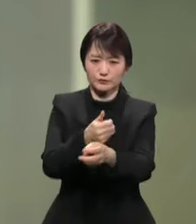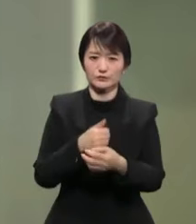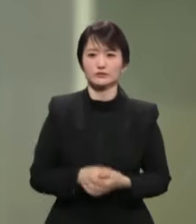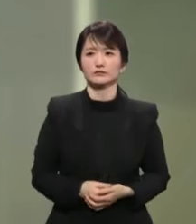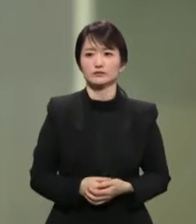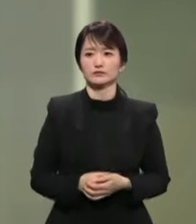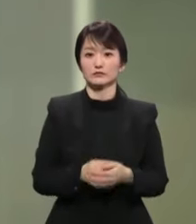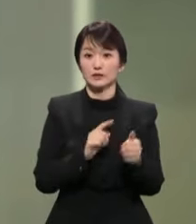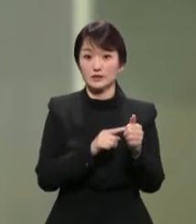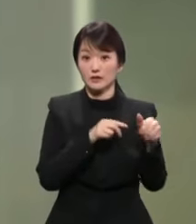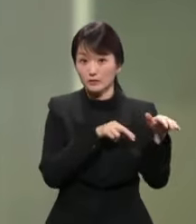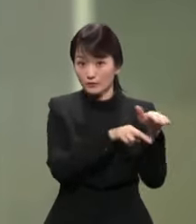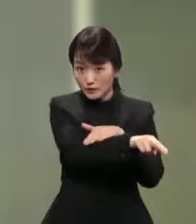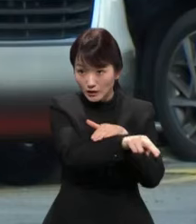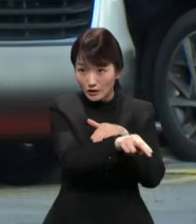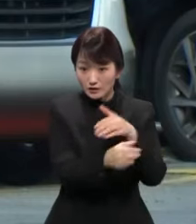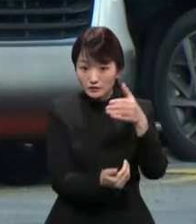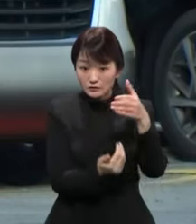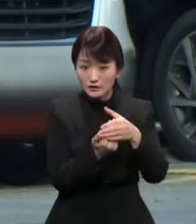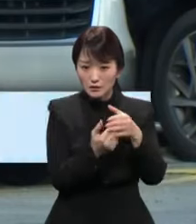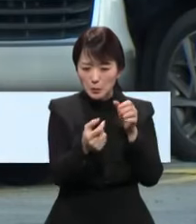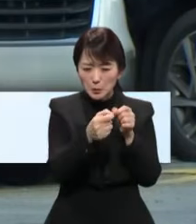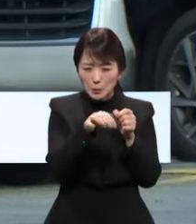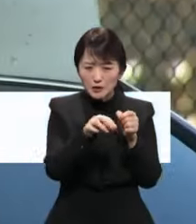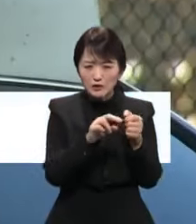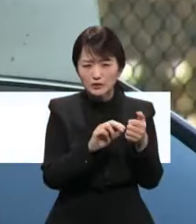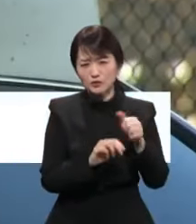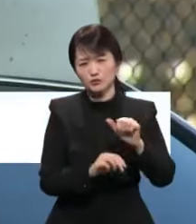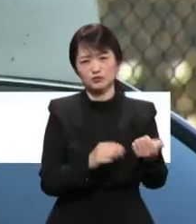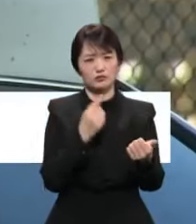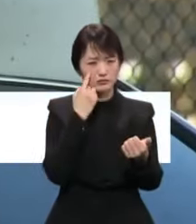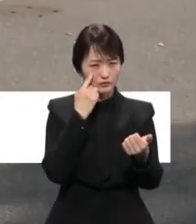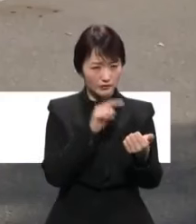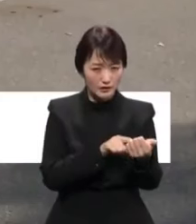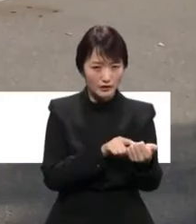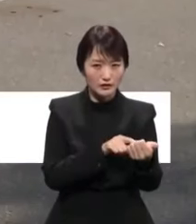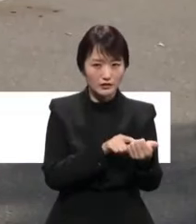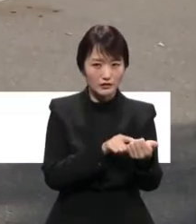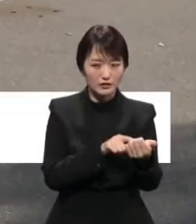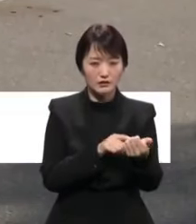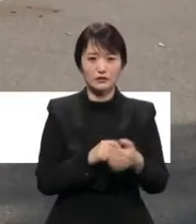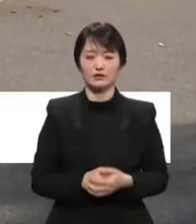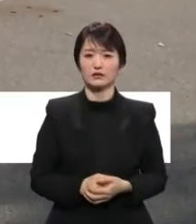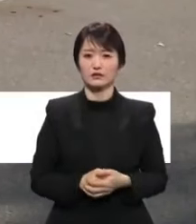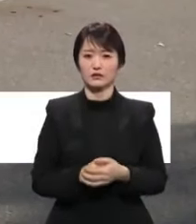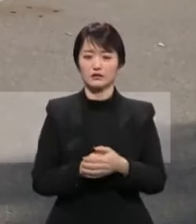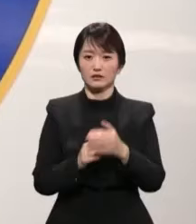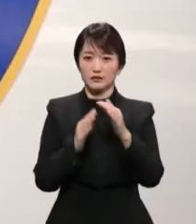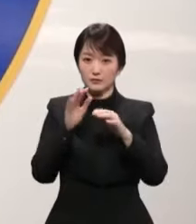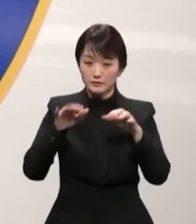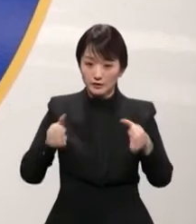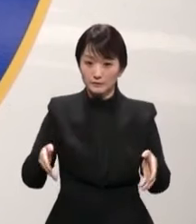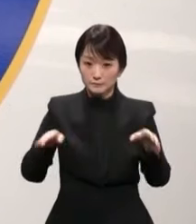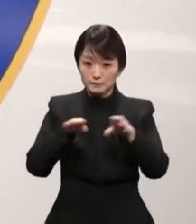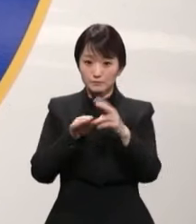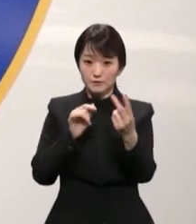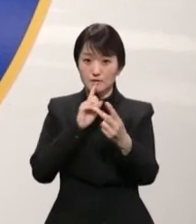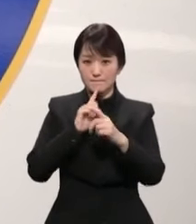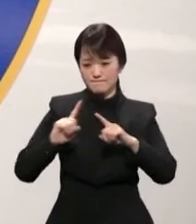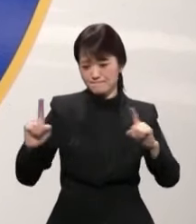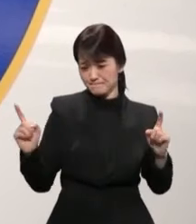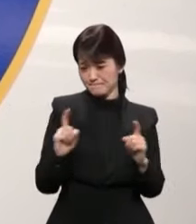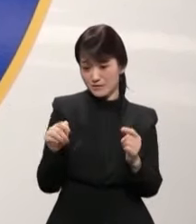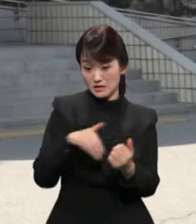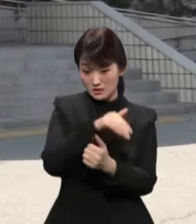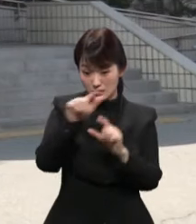범행 직후 도망친 A씨는 사건 현장 인근에서 숨진 채 발견됐습니다. 경찰은 마을회관에서 두 사람이 말다툼을 벌인